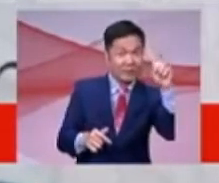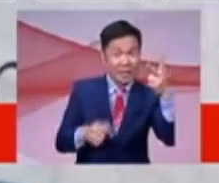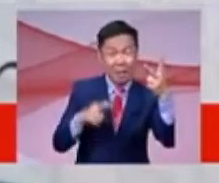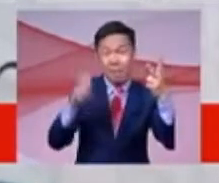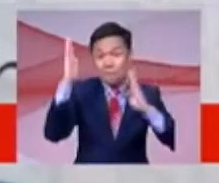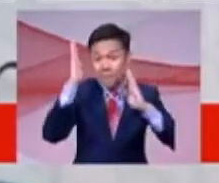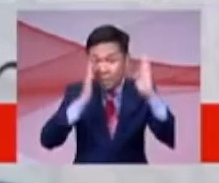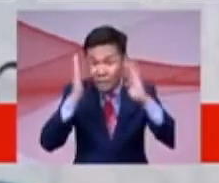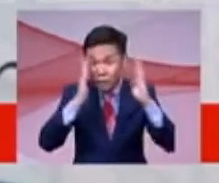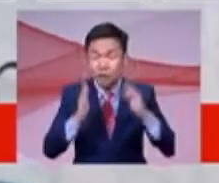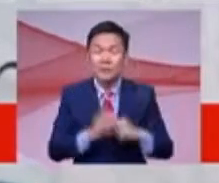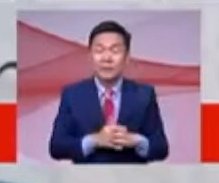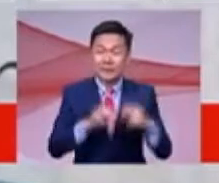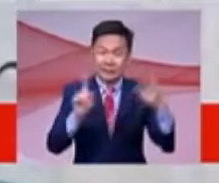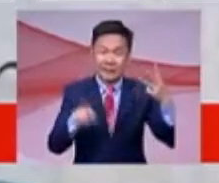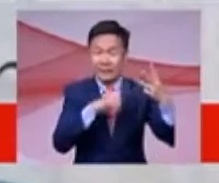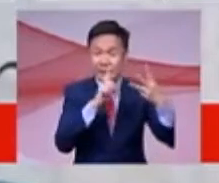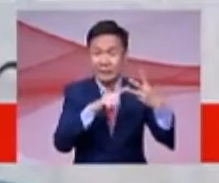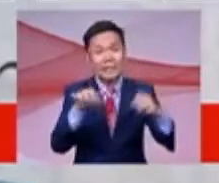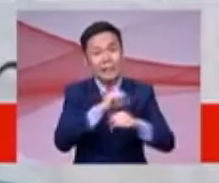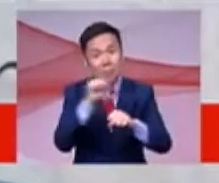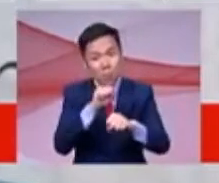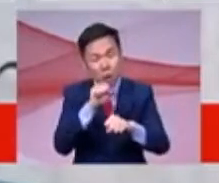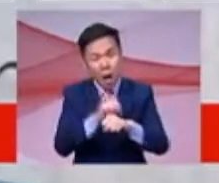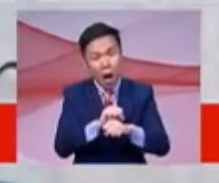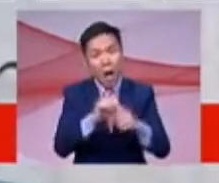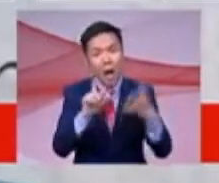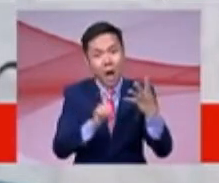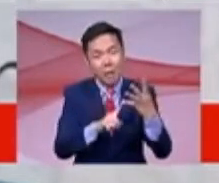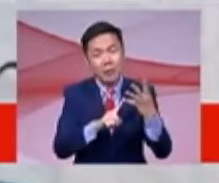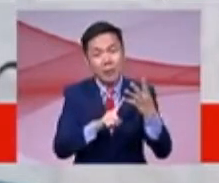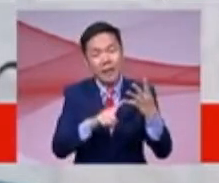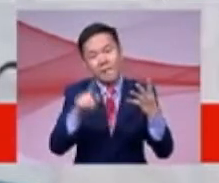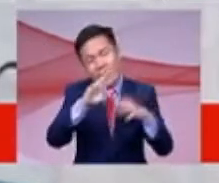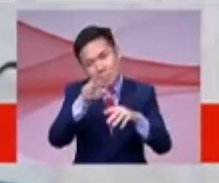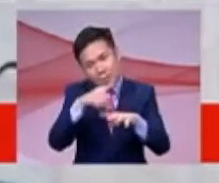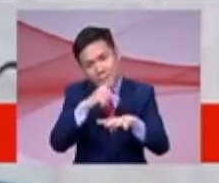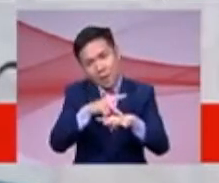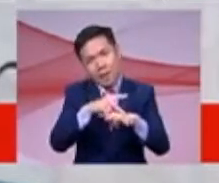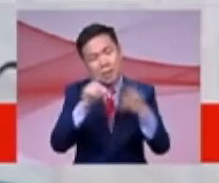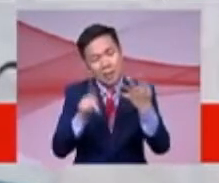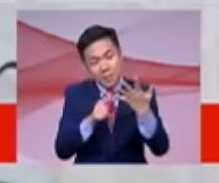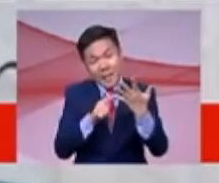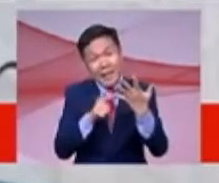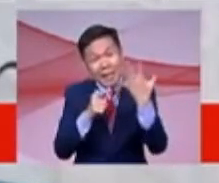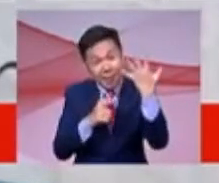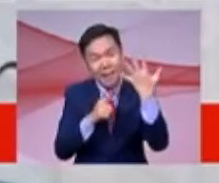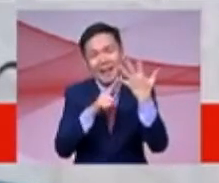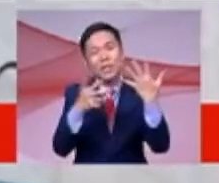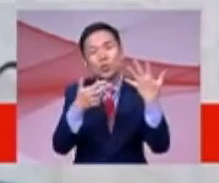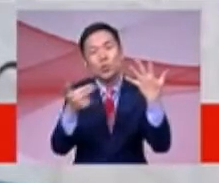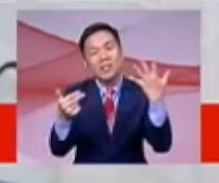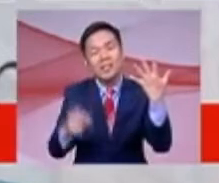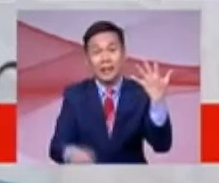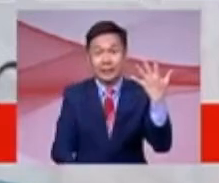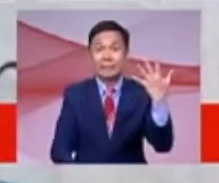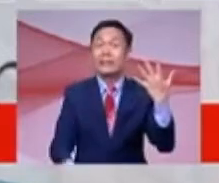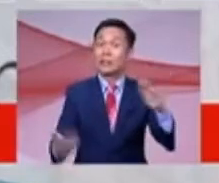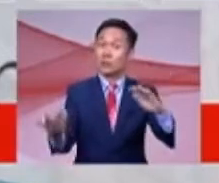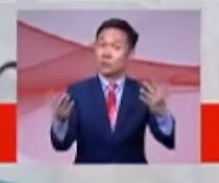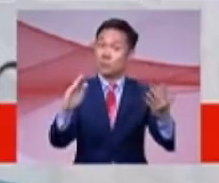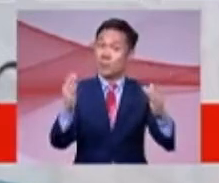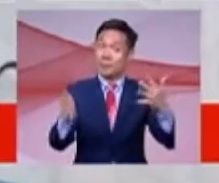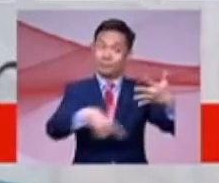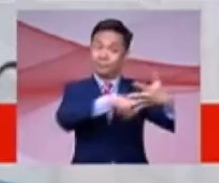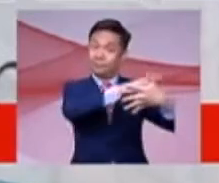Malaysia, kita lihat lepas tu ialah Singapura, lepas tu ialah Filipina dan juga Indonesia. Jadi kalau kita nak buat